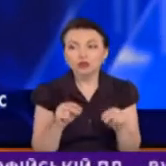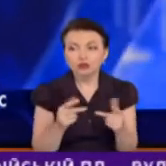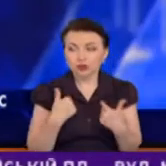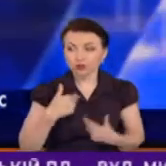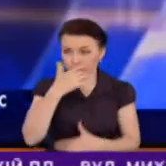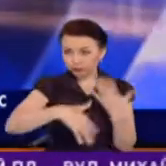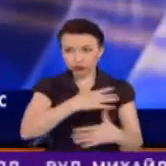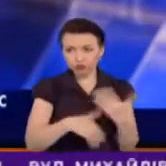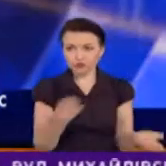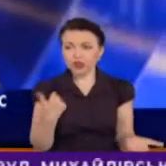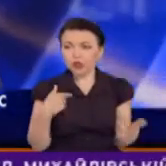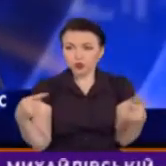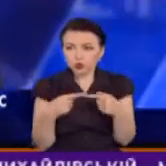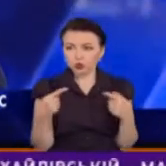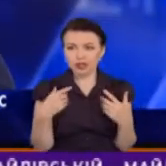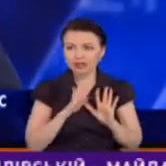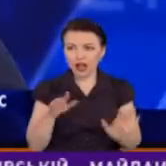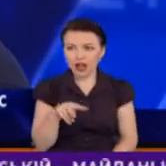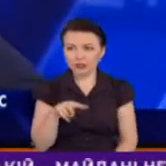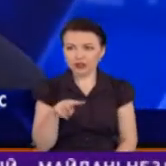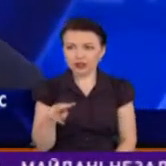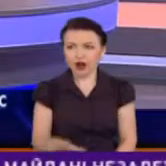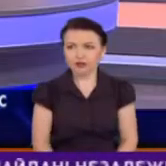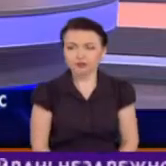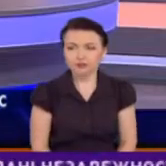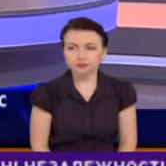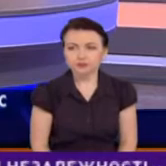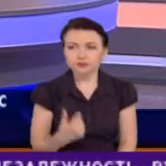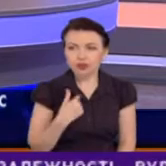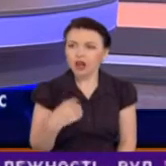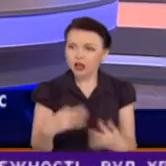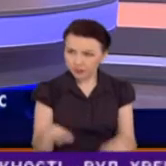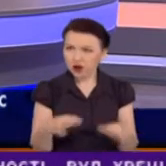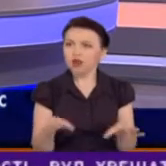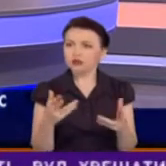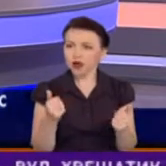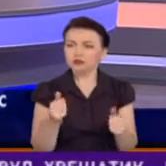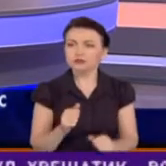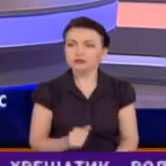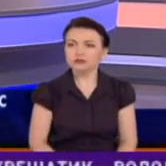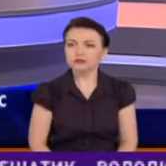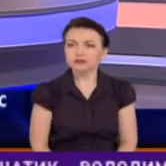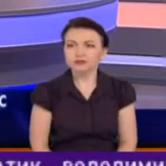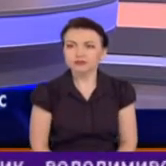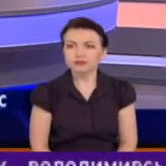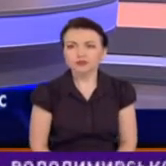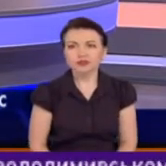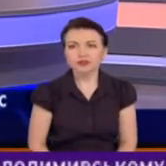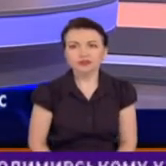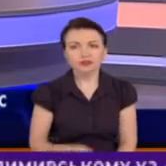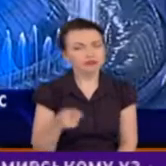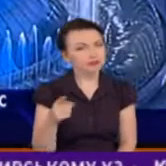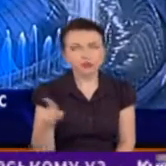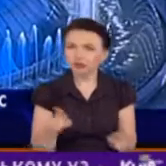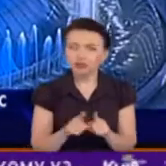заплутався. Я точно не лібертаріанець. Ну, вони ж йдуть всі знову. Я ліберал, але соціально спрямований. Ви сьогодні, да, дійсно, глядач сказав, ви